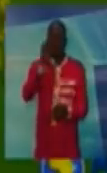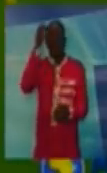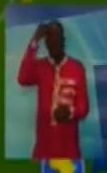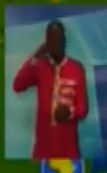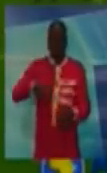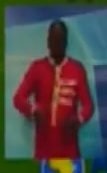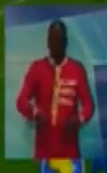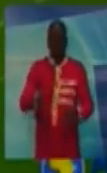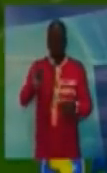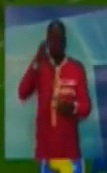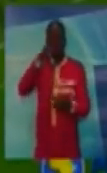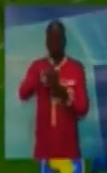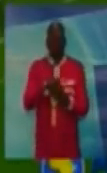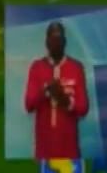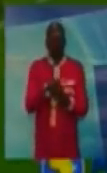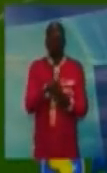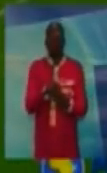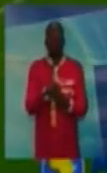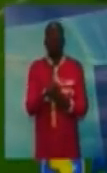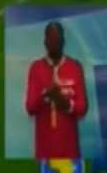son chemin.